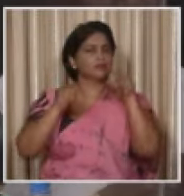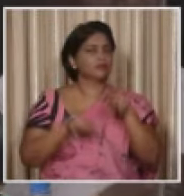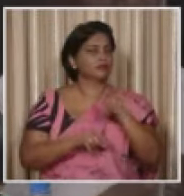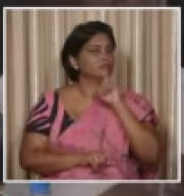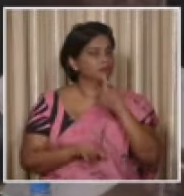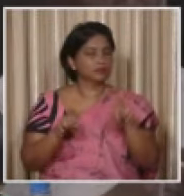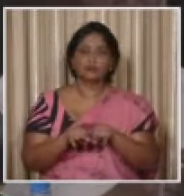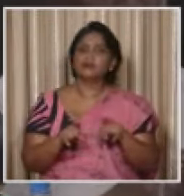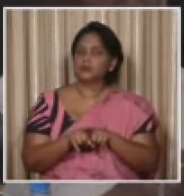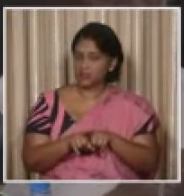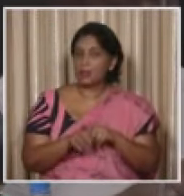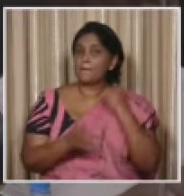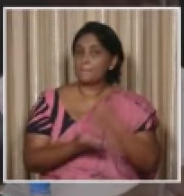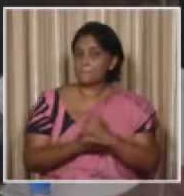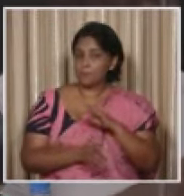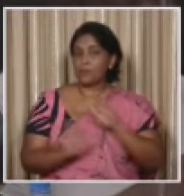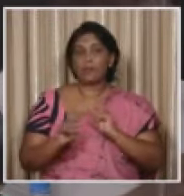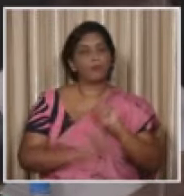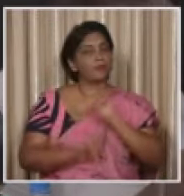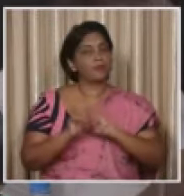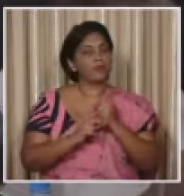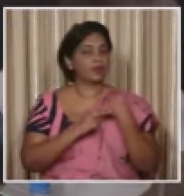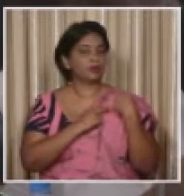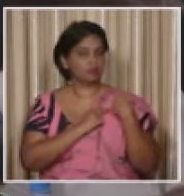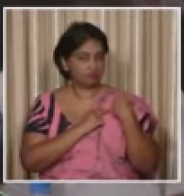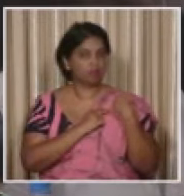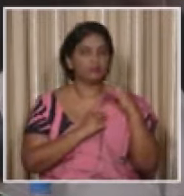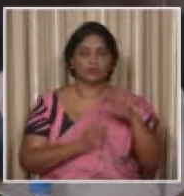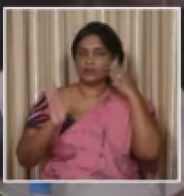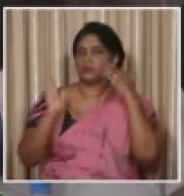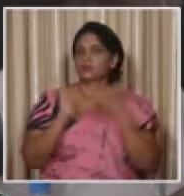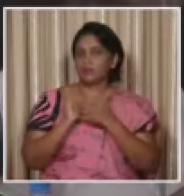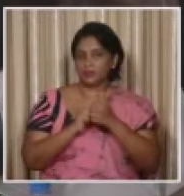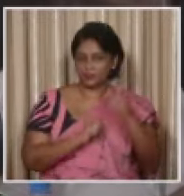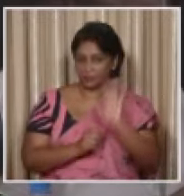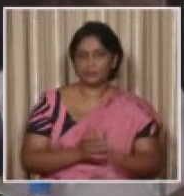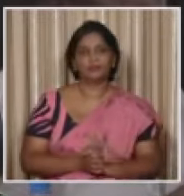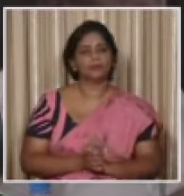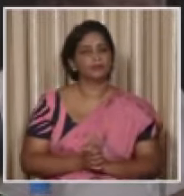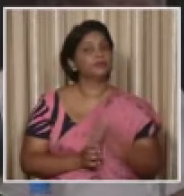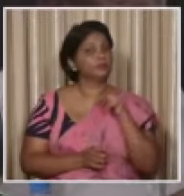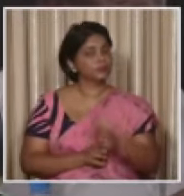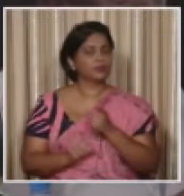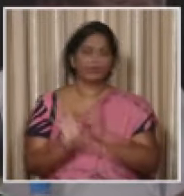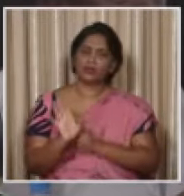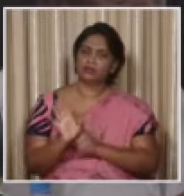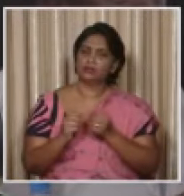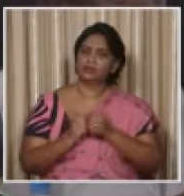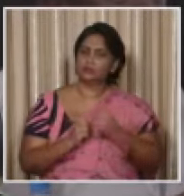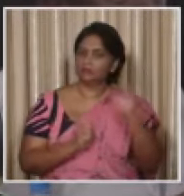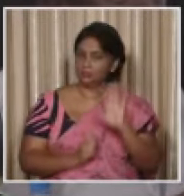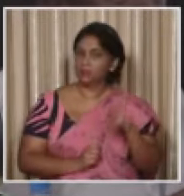ඇති පරිදි මහා බැංකුව පාර්ලිමේන්තුවට වග කිය යුතු බව අවධාරණය කර ඇත. මෙය අඛණ්ඩව පවතින